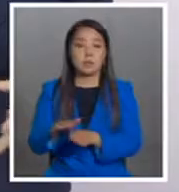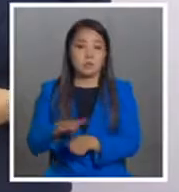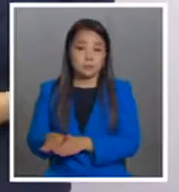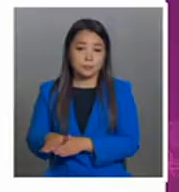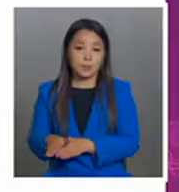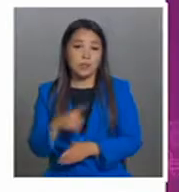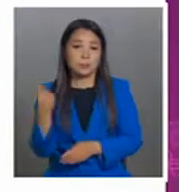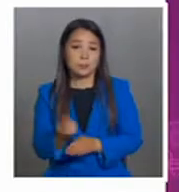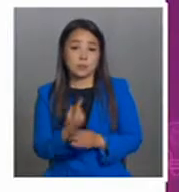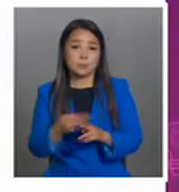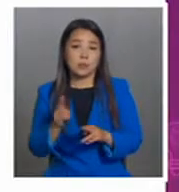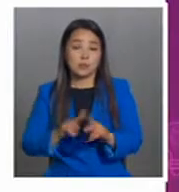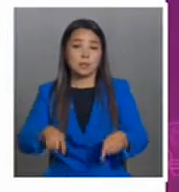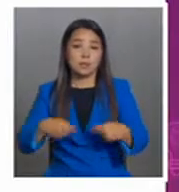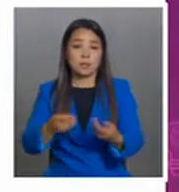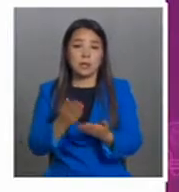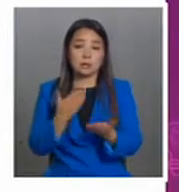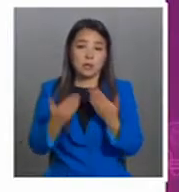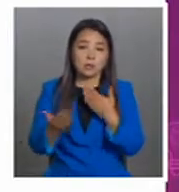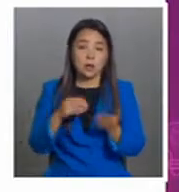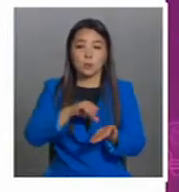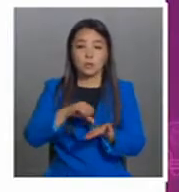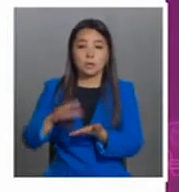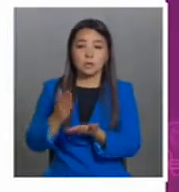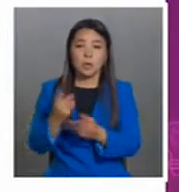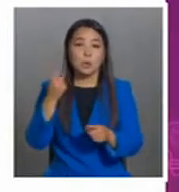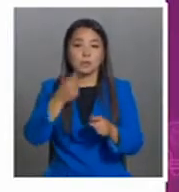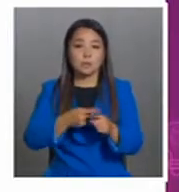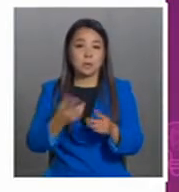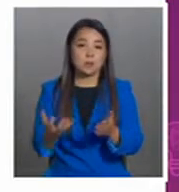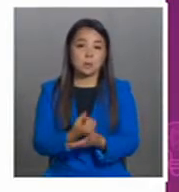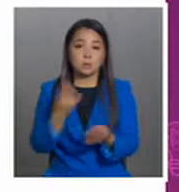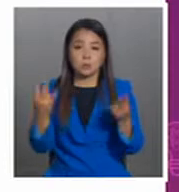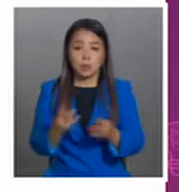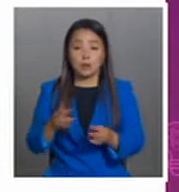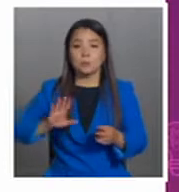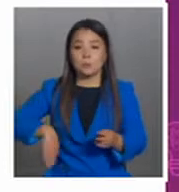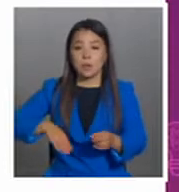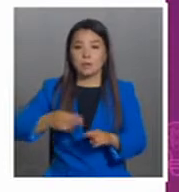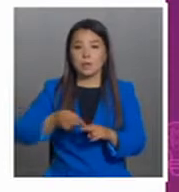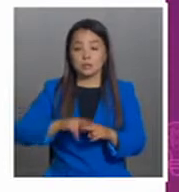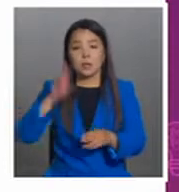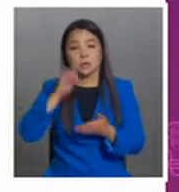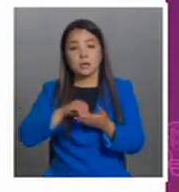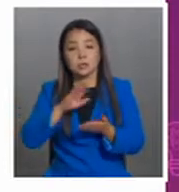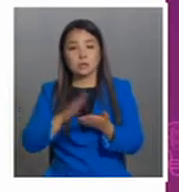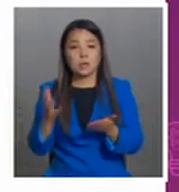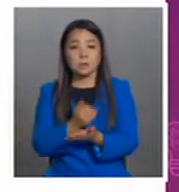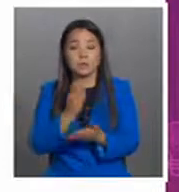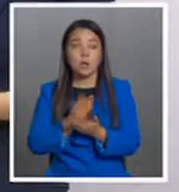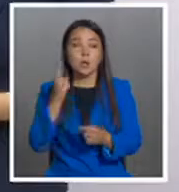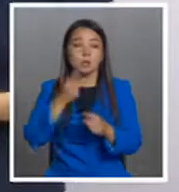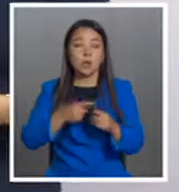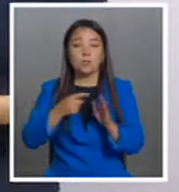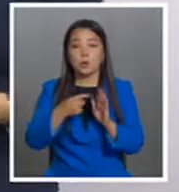Ең бірінші берілген қатынас мүшелерінің қосындысын табамыз. Одан соң санды табылған қосындыға